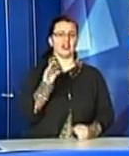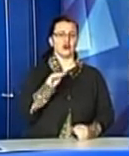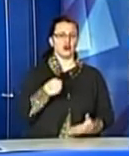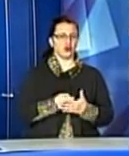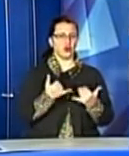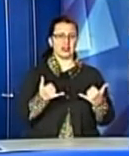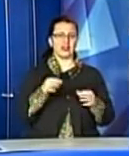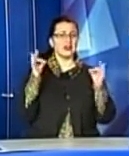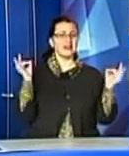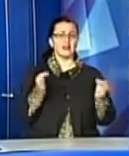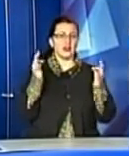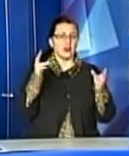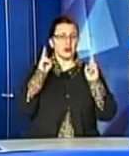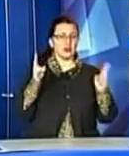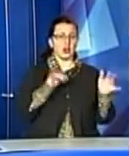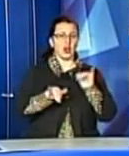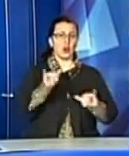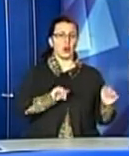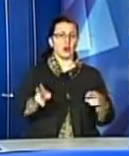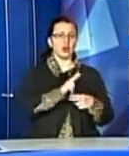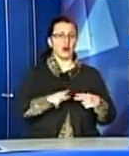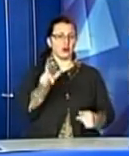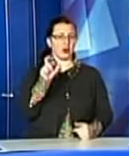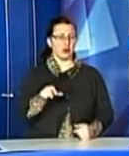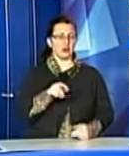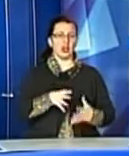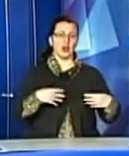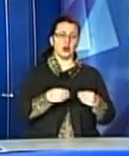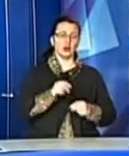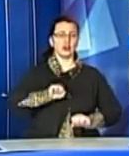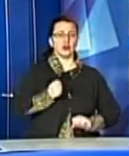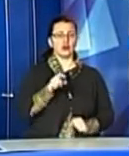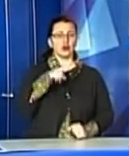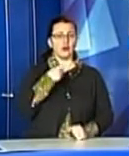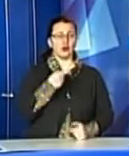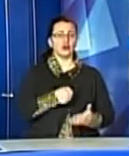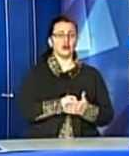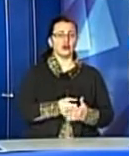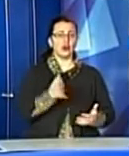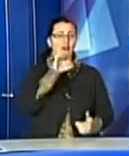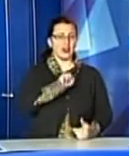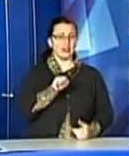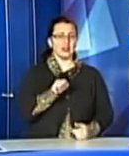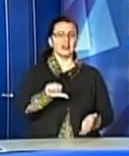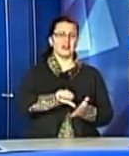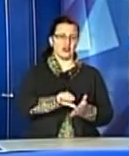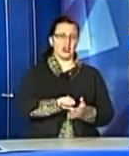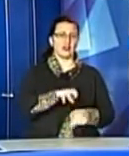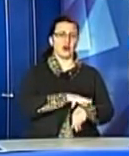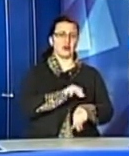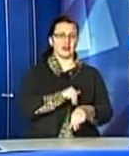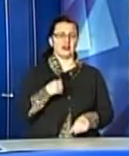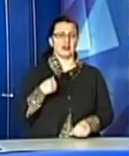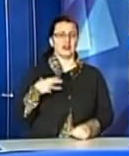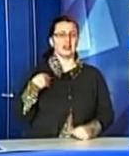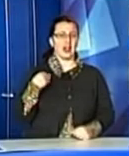досі ніхто не знає, куди зник чоловік. Родина та друзі Петра запевняють, до викрадення причетні працівники поліції Львівщини.